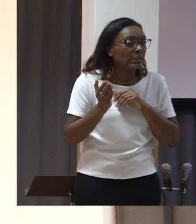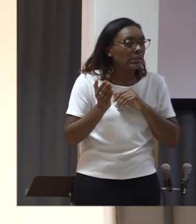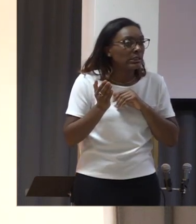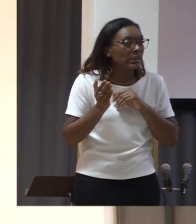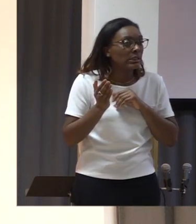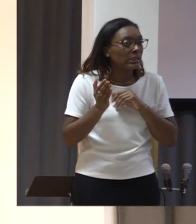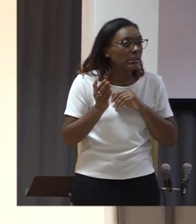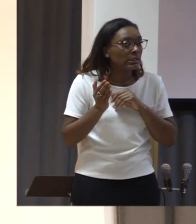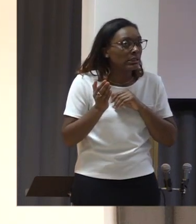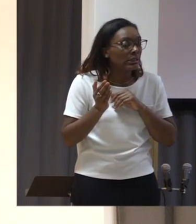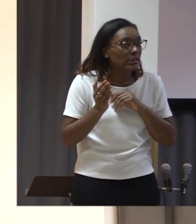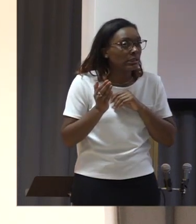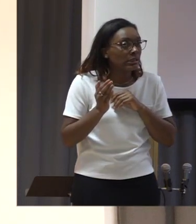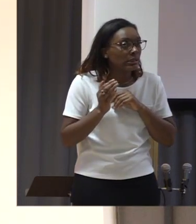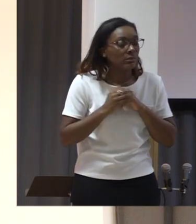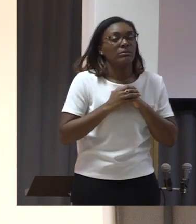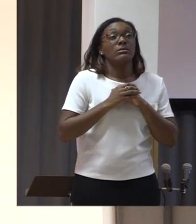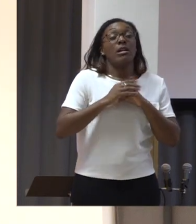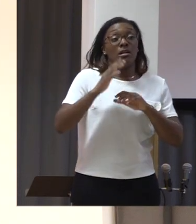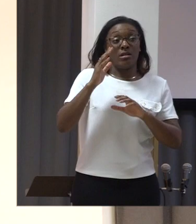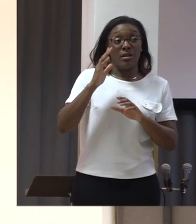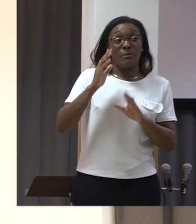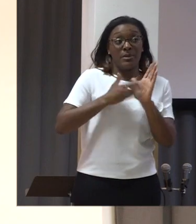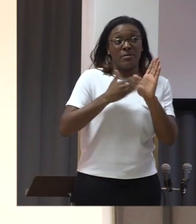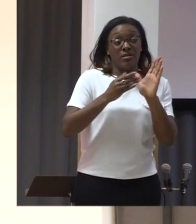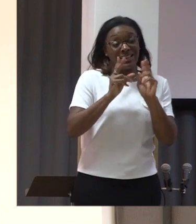dans la charge de cette fonction de juge,